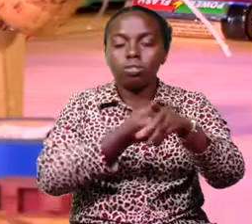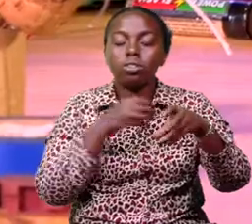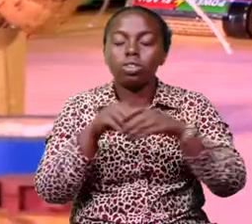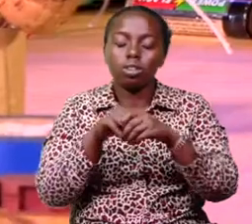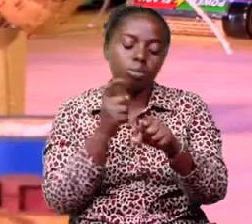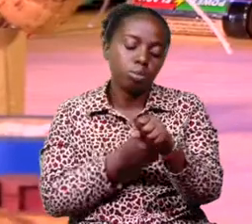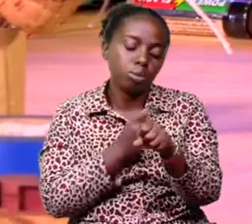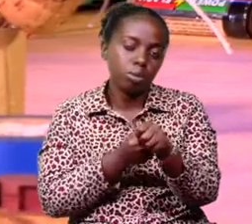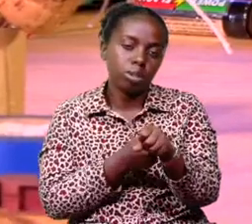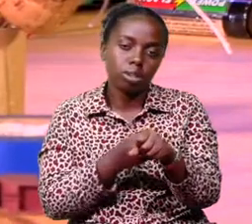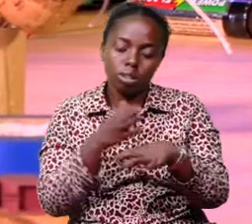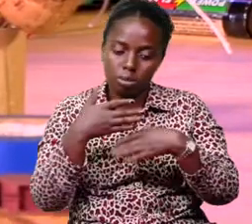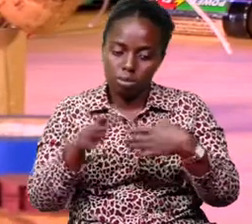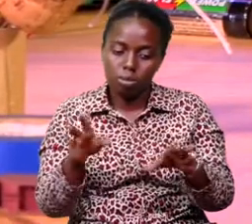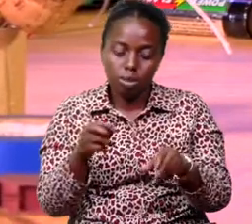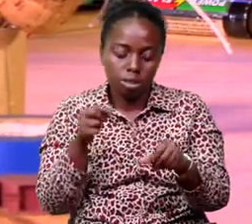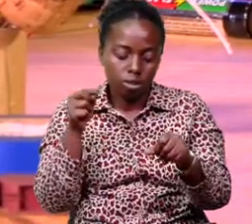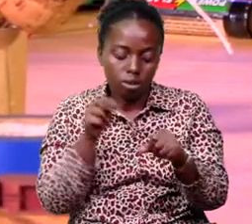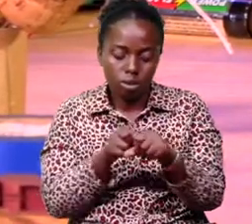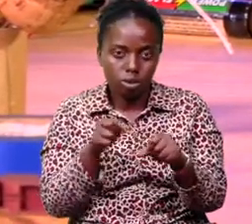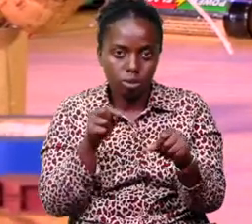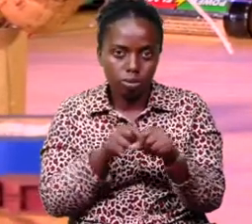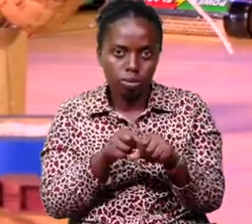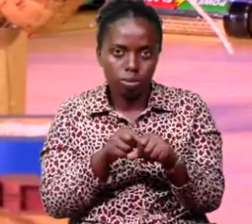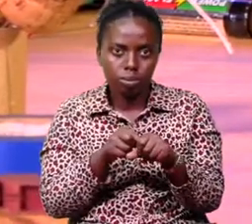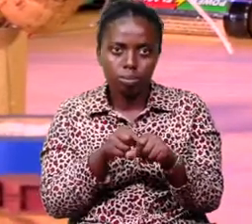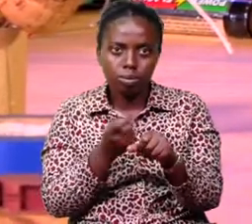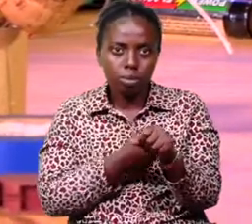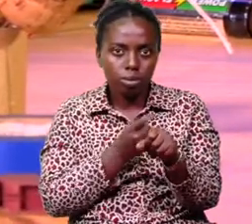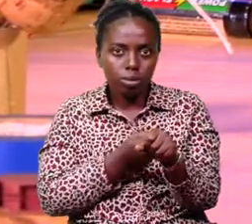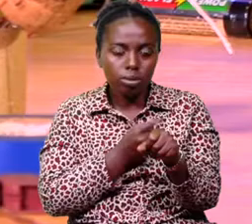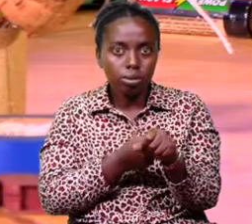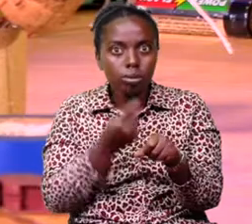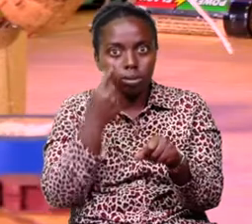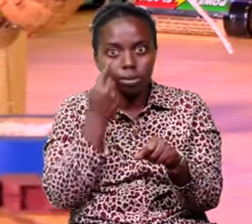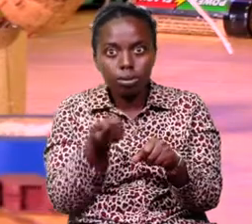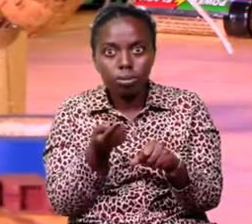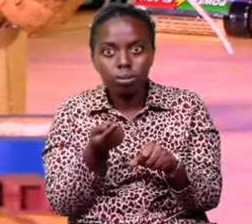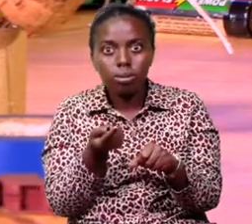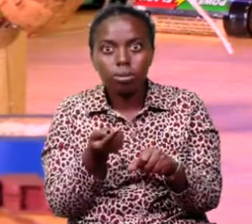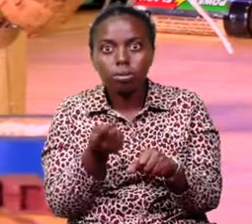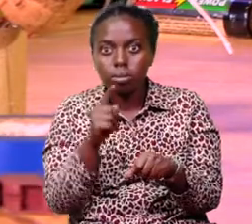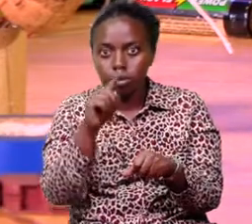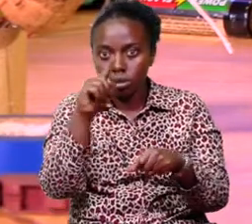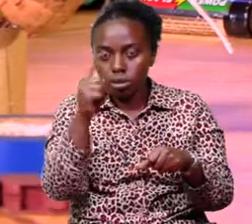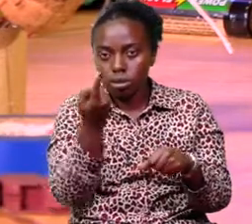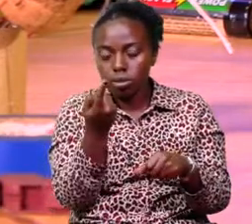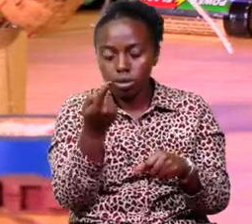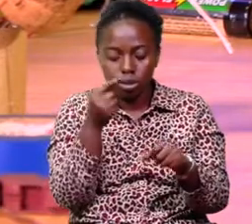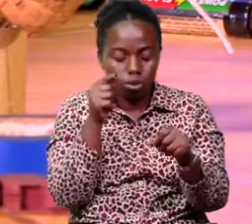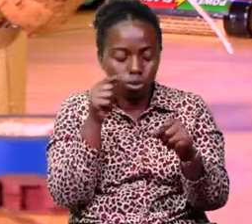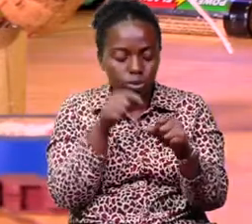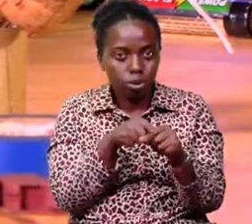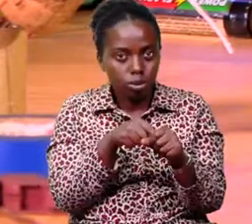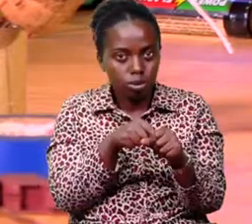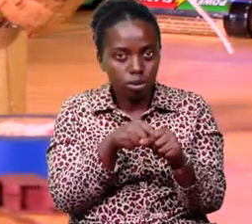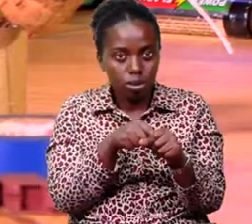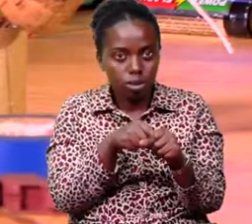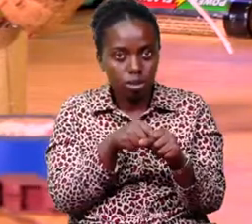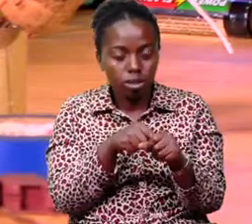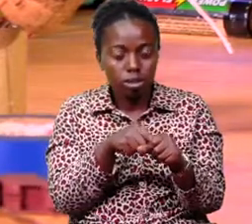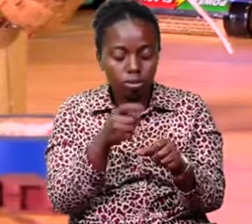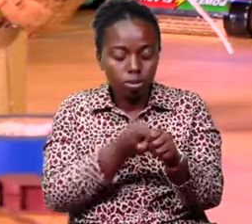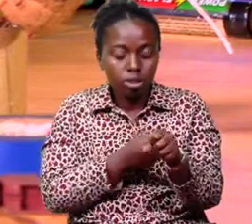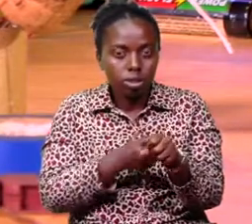birayi tumaze rero gucomeka insinga zacu ku birayi mwabonye yuko twabanje umusumari mu kirayi